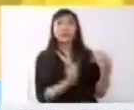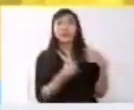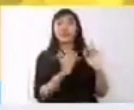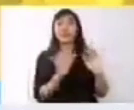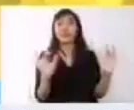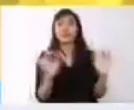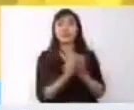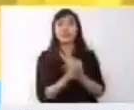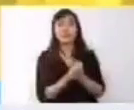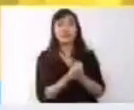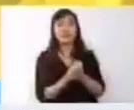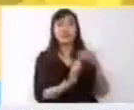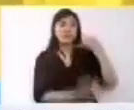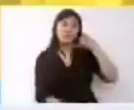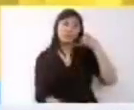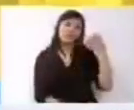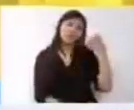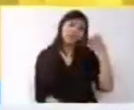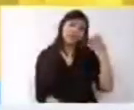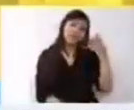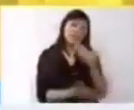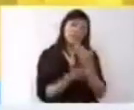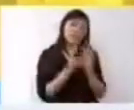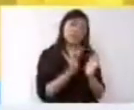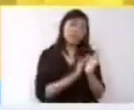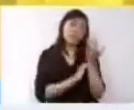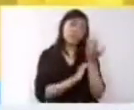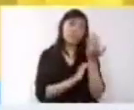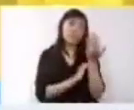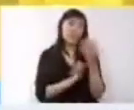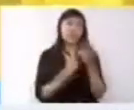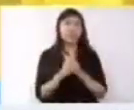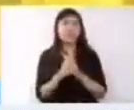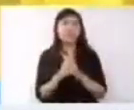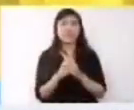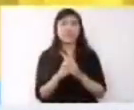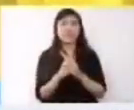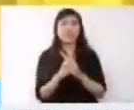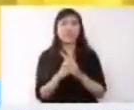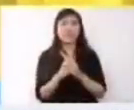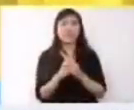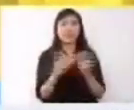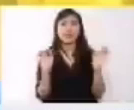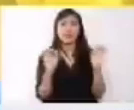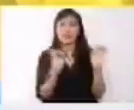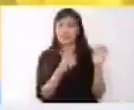GSIS President and General Manager Rolando Makasait. Magandang araw po, sir.